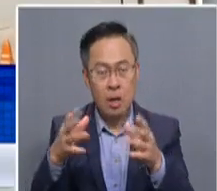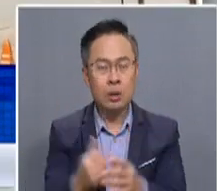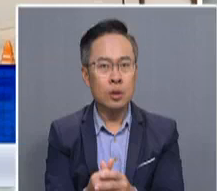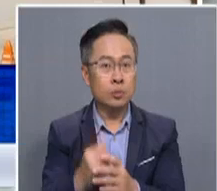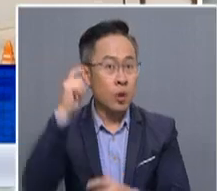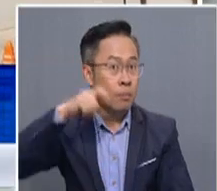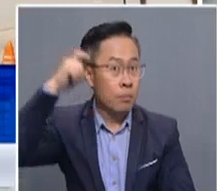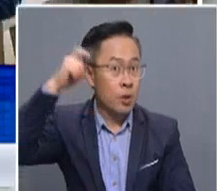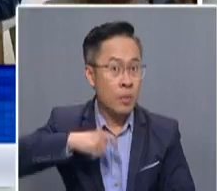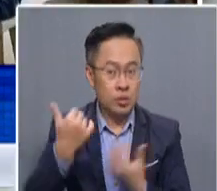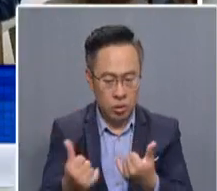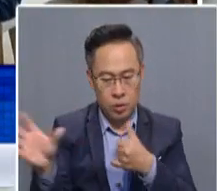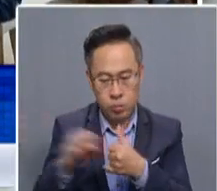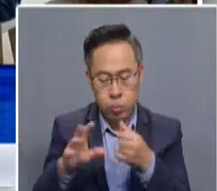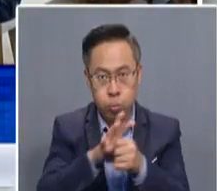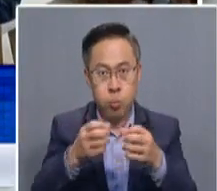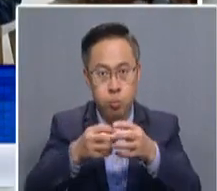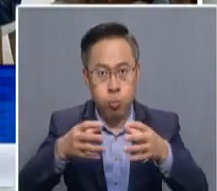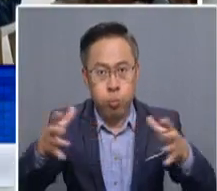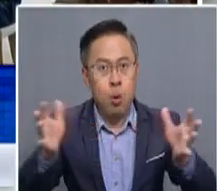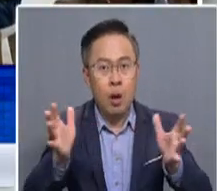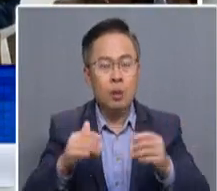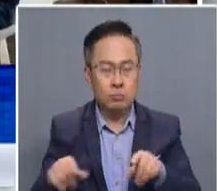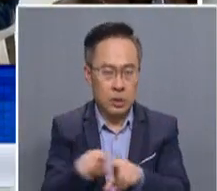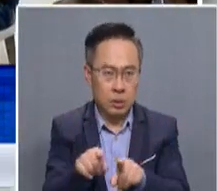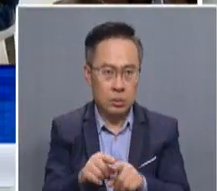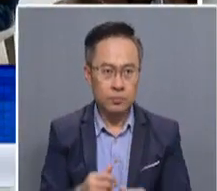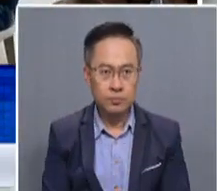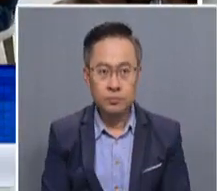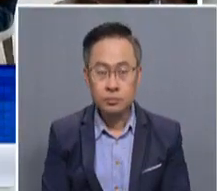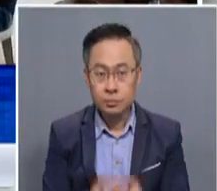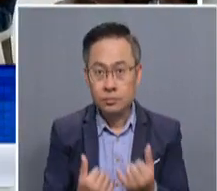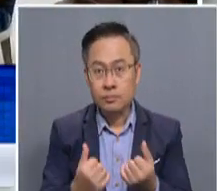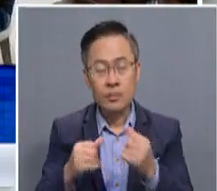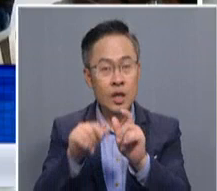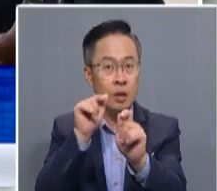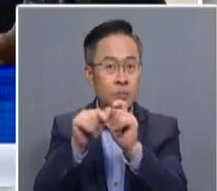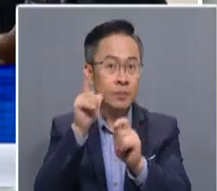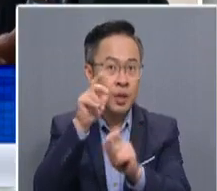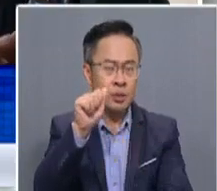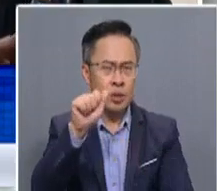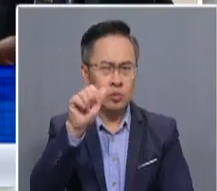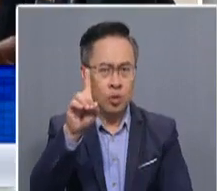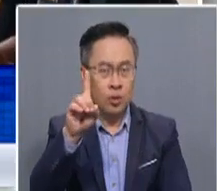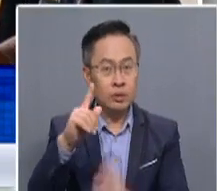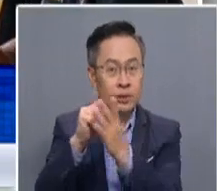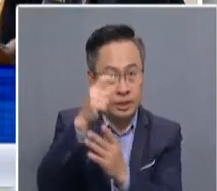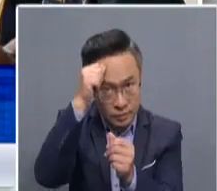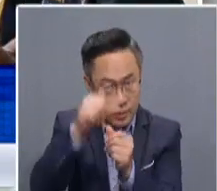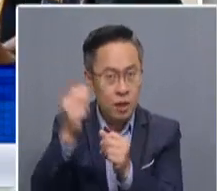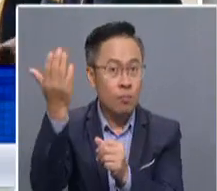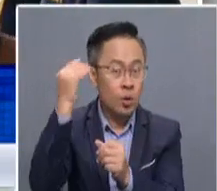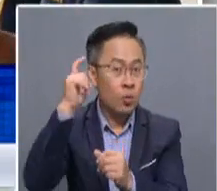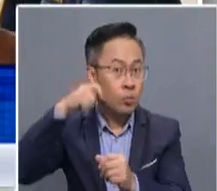นะครับอันนี้ก็เป็นตัวสะท้อนให้เราเห็นอันที่สองก็คือในกรณีถ้าจำกันได้ที่แม่สอดตากที่เราเจอผู้ที่ติดเชื้